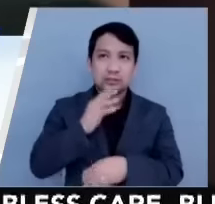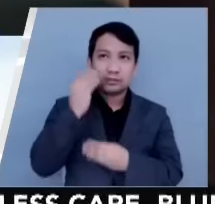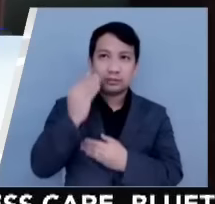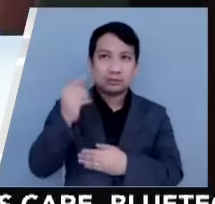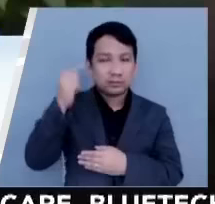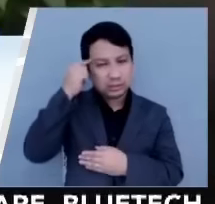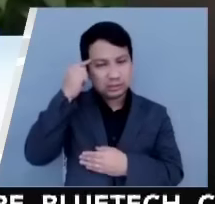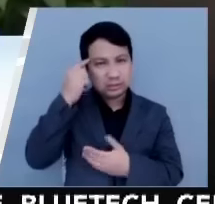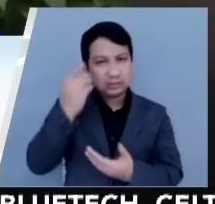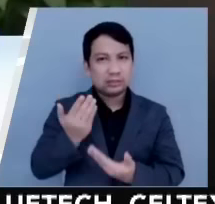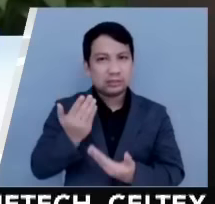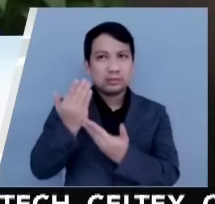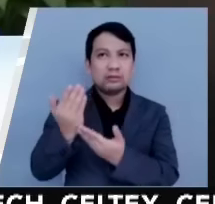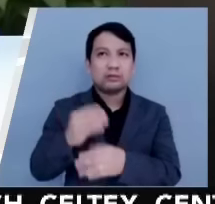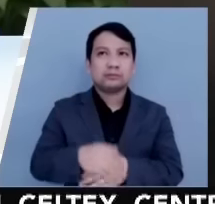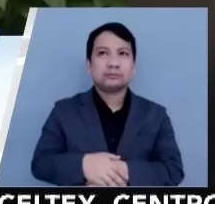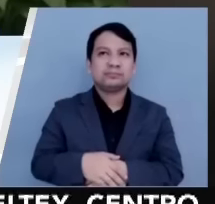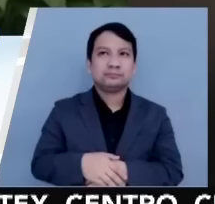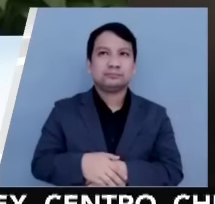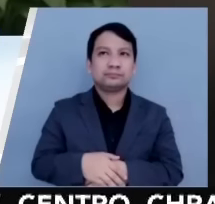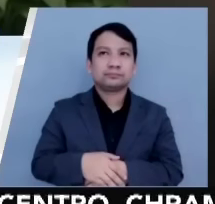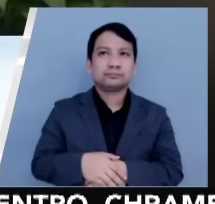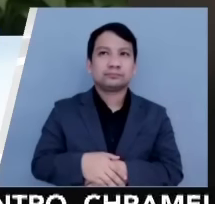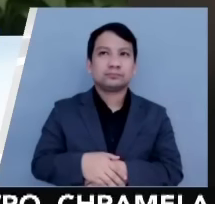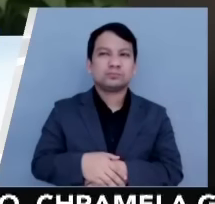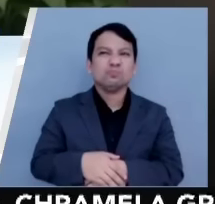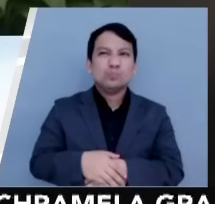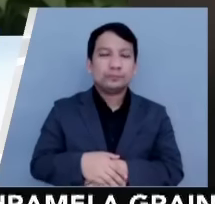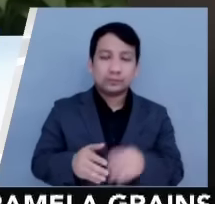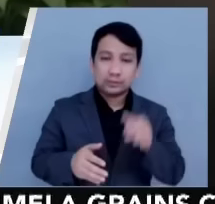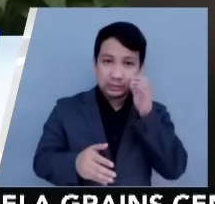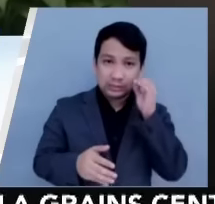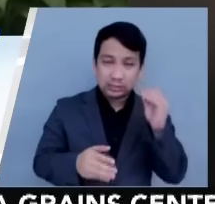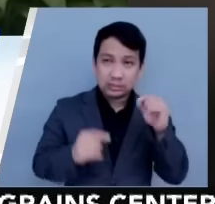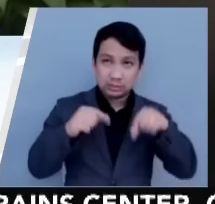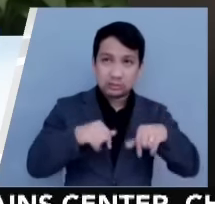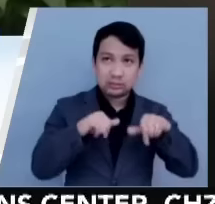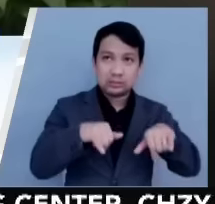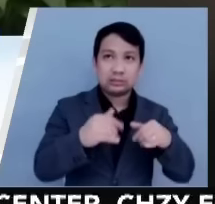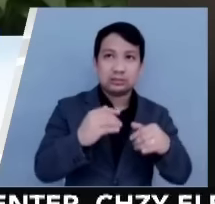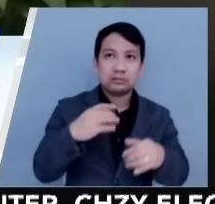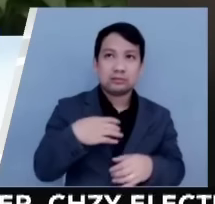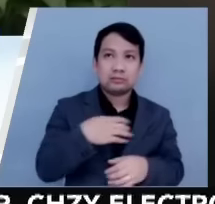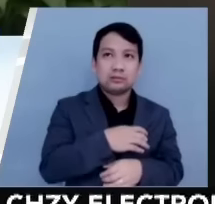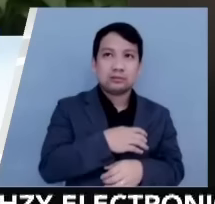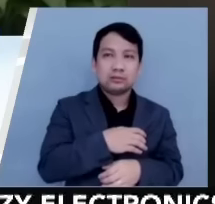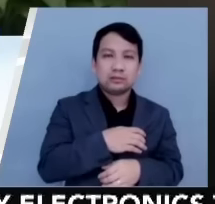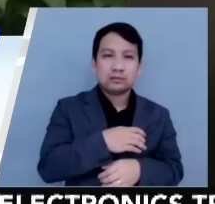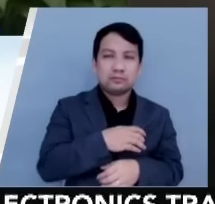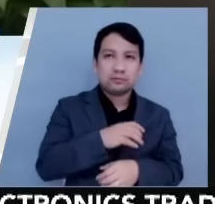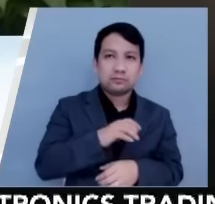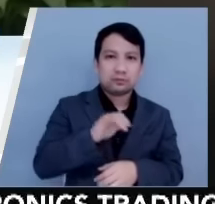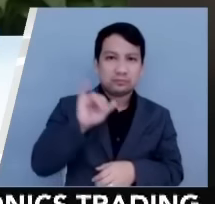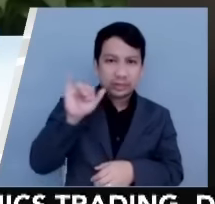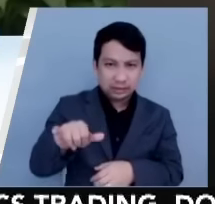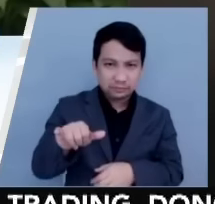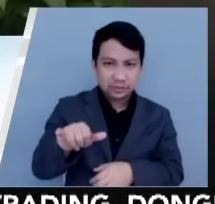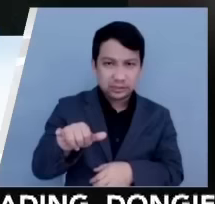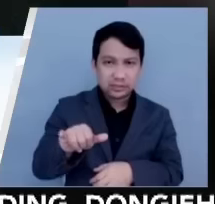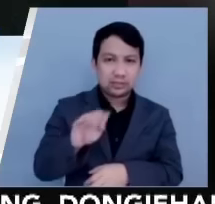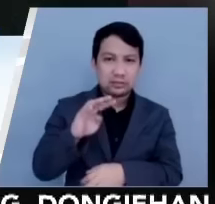panukala. Matatanda nga nakadetain ngayon si Cassandra Leong dito sa kamera dahil sa hindi nito pagdalo sa pagdinig ng apat na komite ng kamera